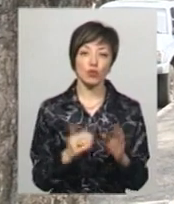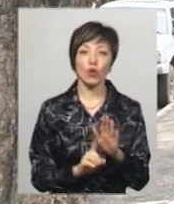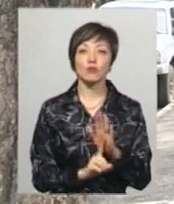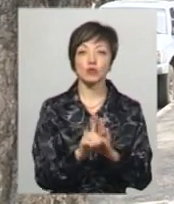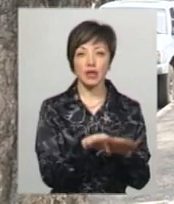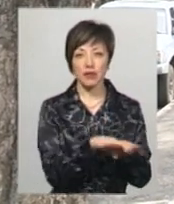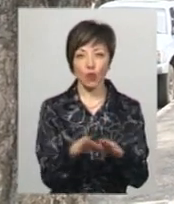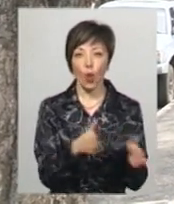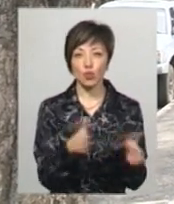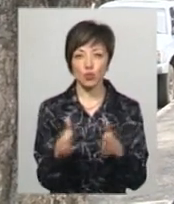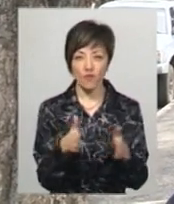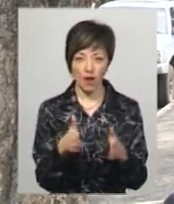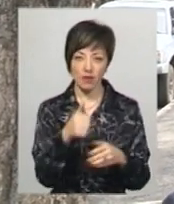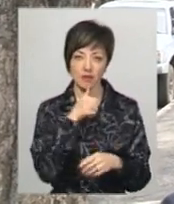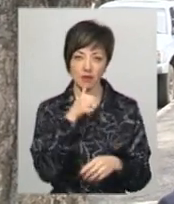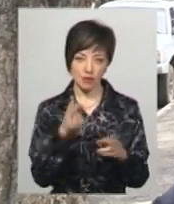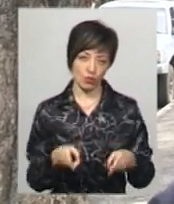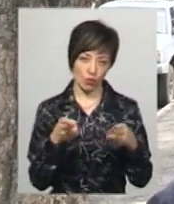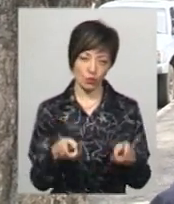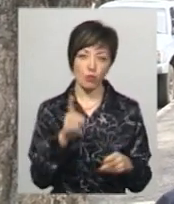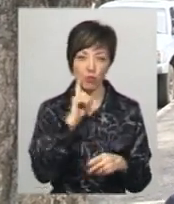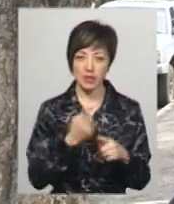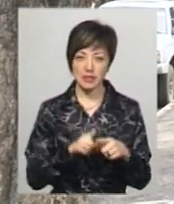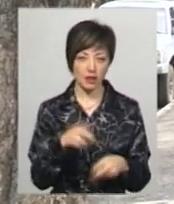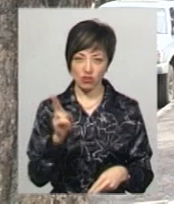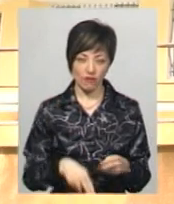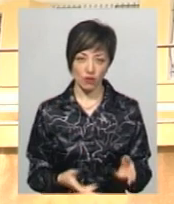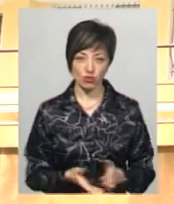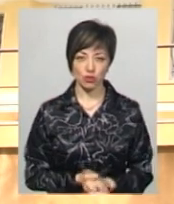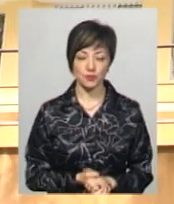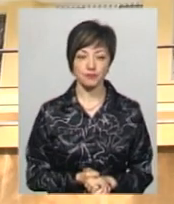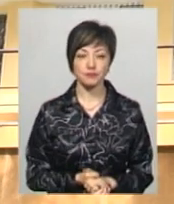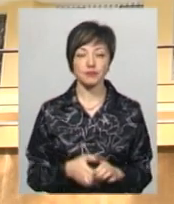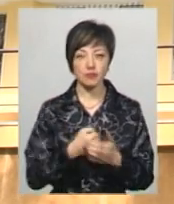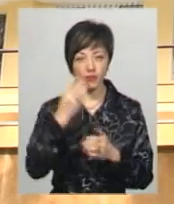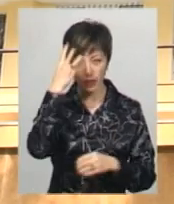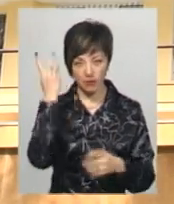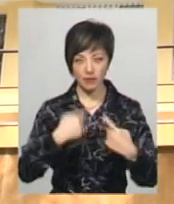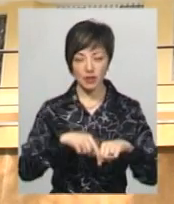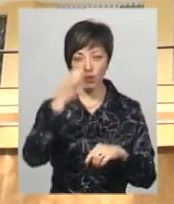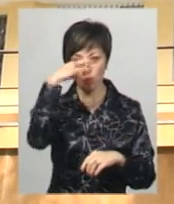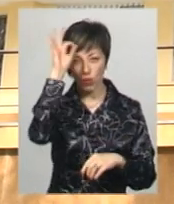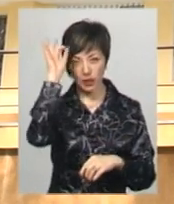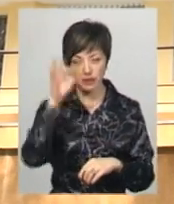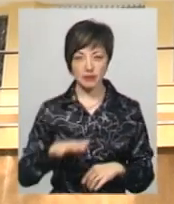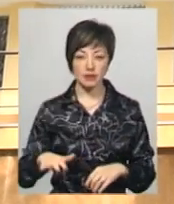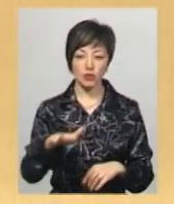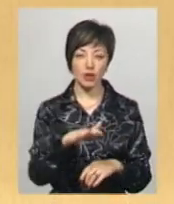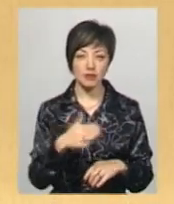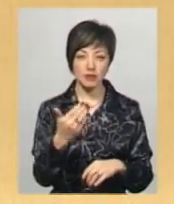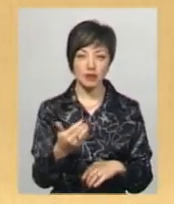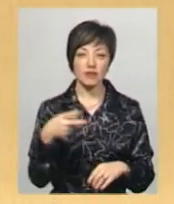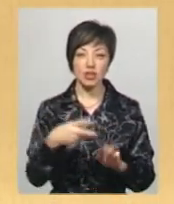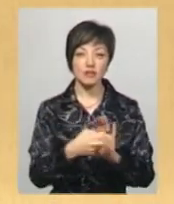чи готування, чи замаху на злочин, поки цей злочин не завершено. До Хмельницького відділу поліції та його територіальних підрозділів